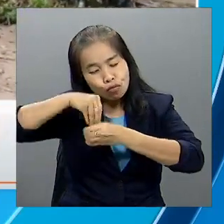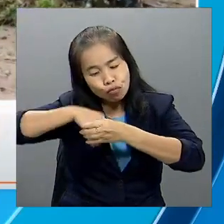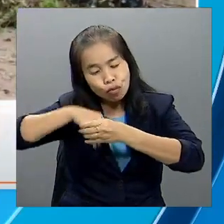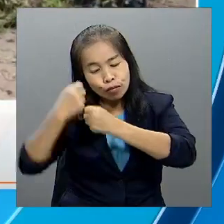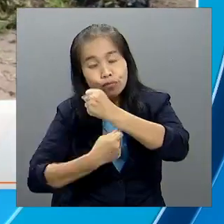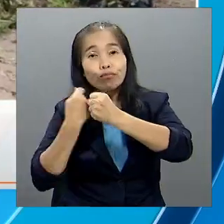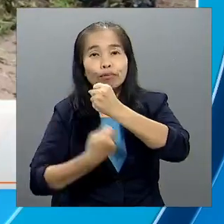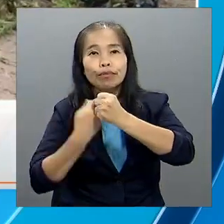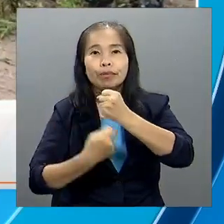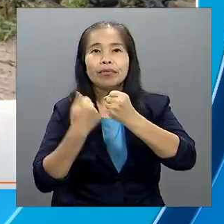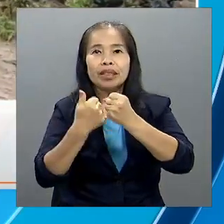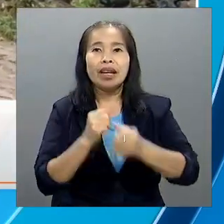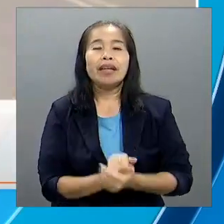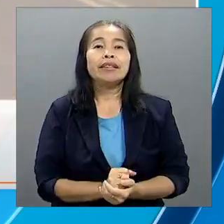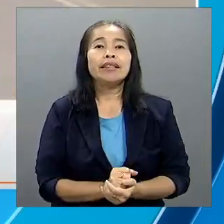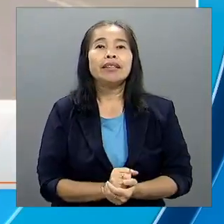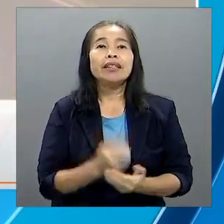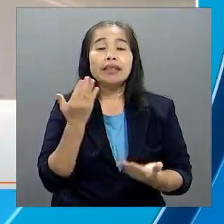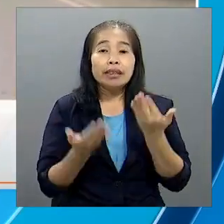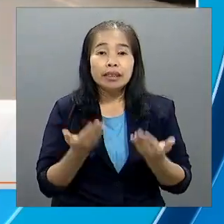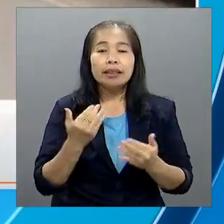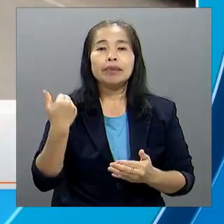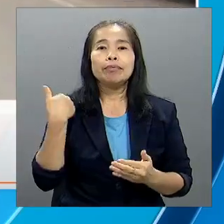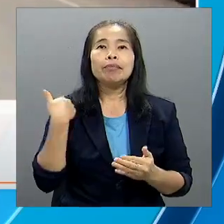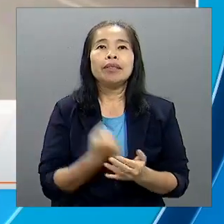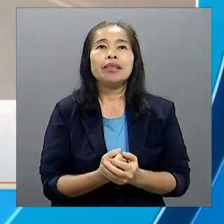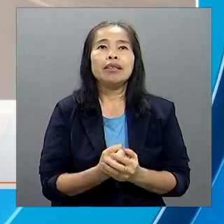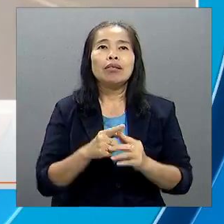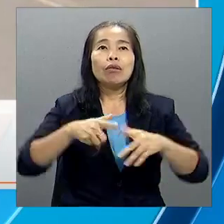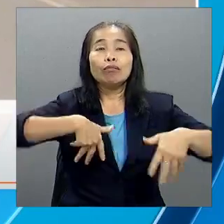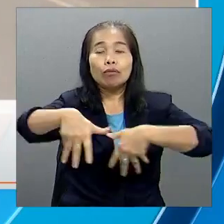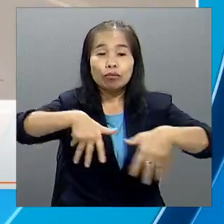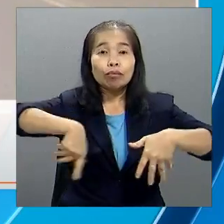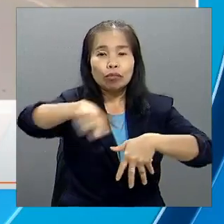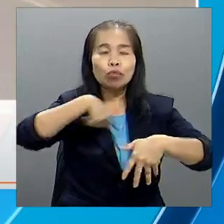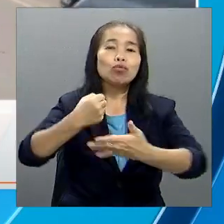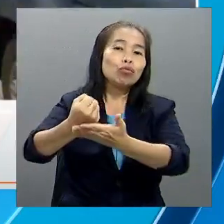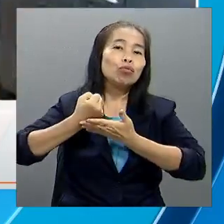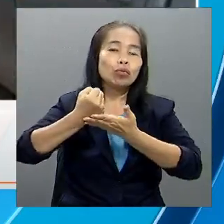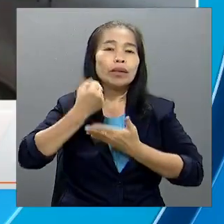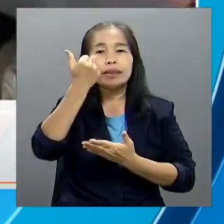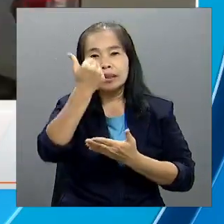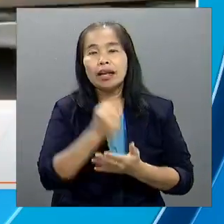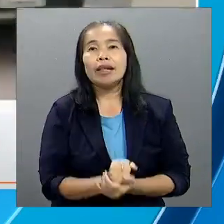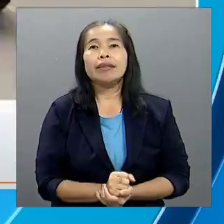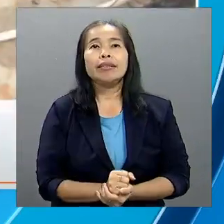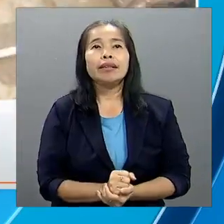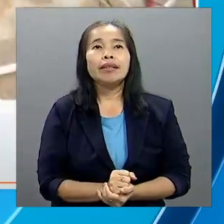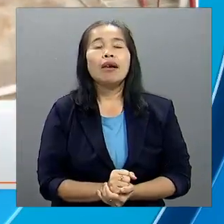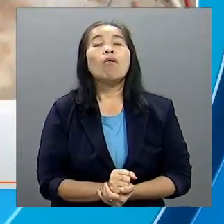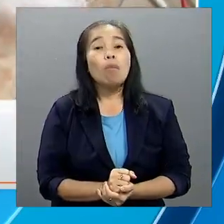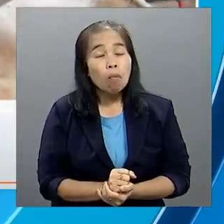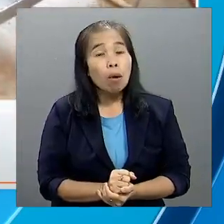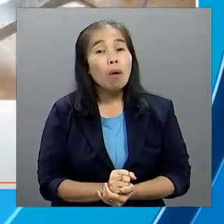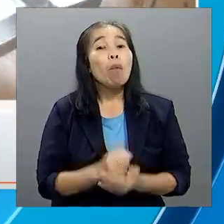แล้วก็สุดท้ายก็จะมีท้องถิ่นค่ะที่จะกลับมาที่จะมาช่วยรวบรวม ขยะไป นั่นหมายความว่าเราก็ควรจะเ